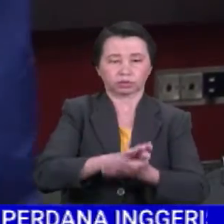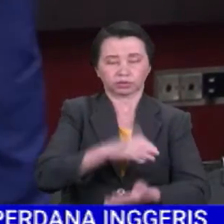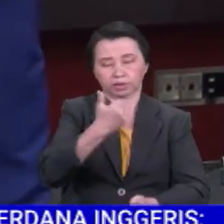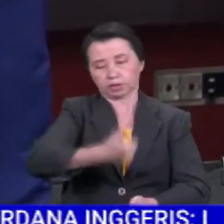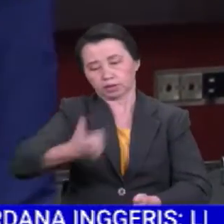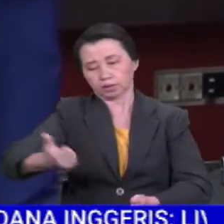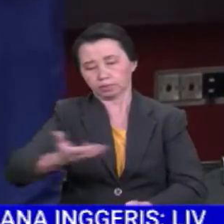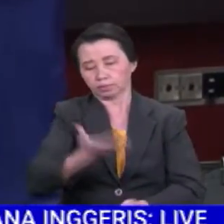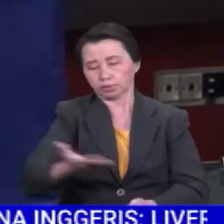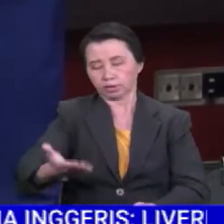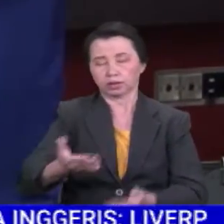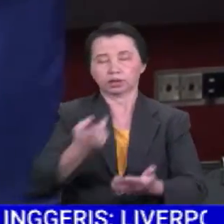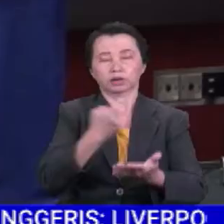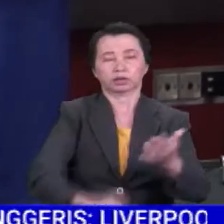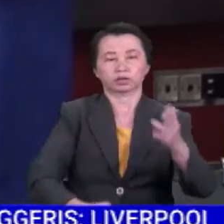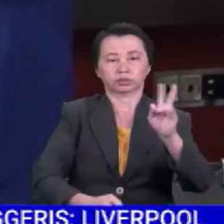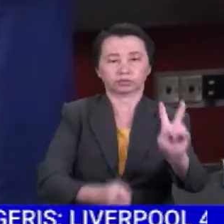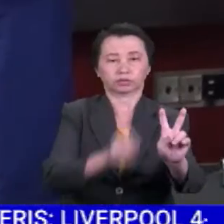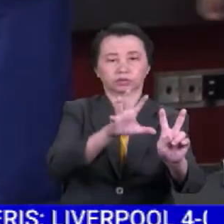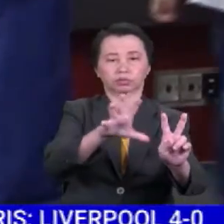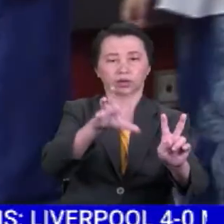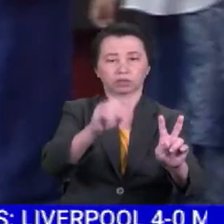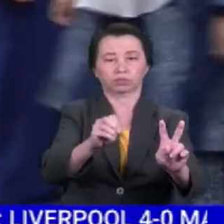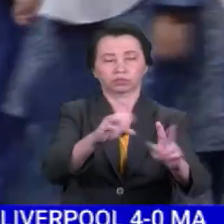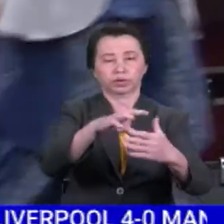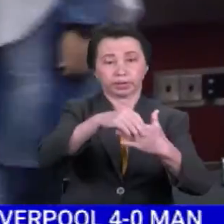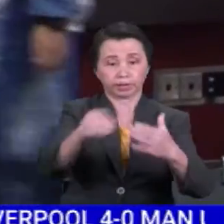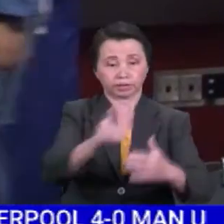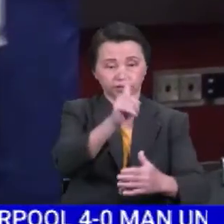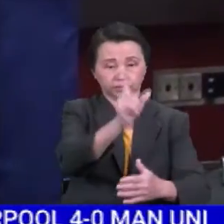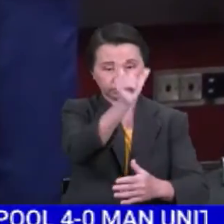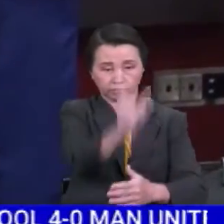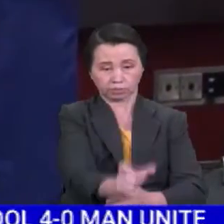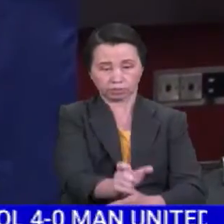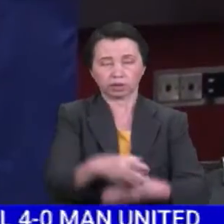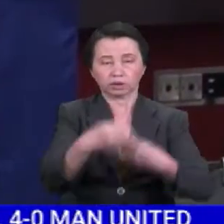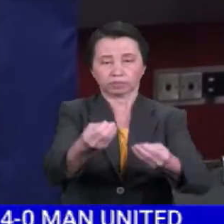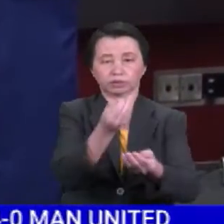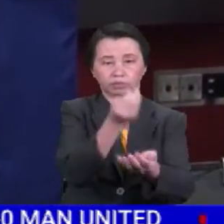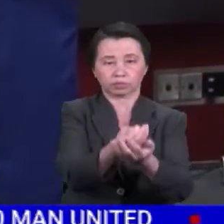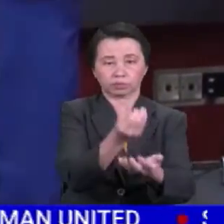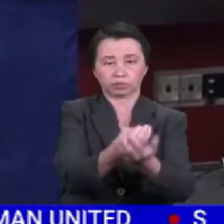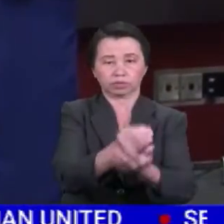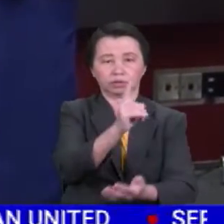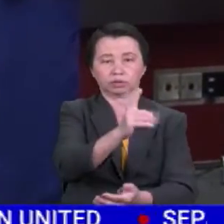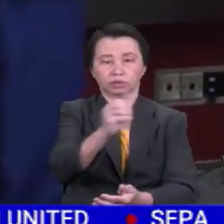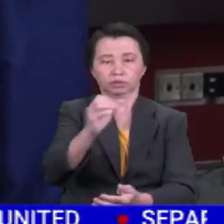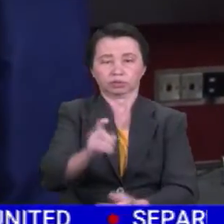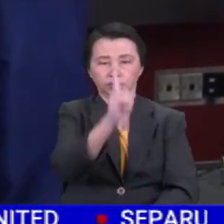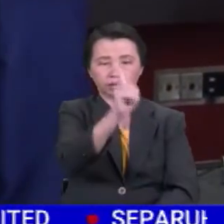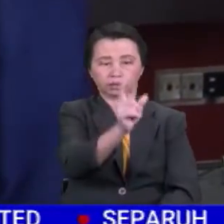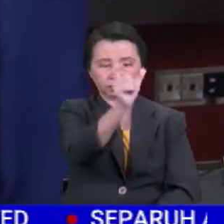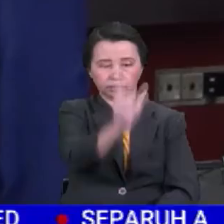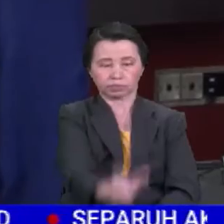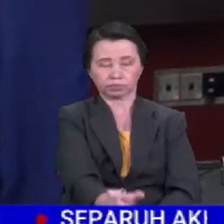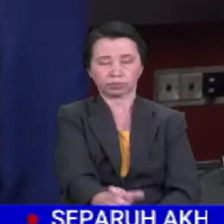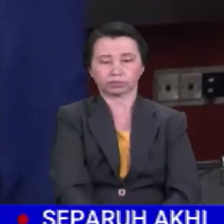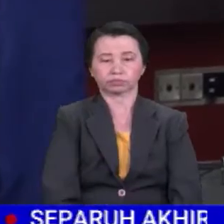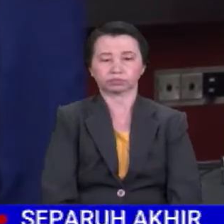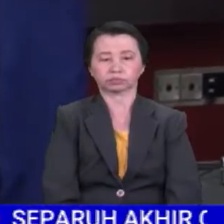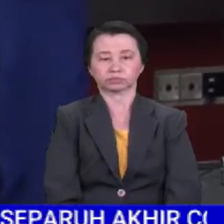lain bernilai RM250 setiap seorang. Mereka juga menerima wang tunai RM100 setiap seorang. Terima kasih.